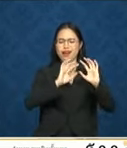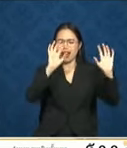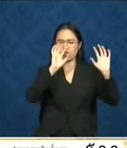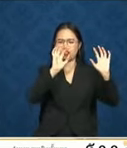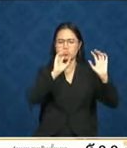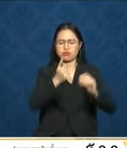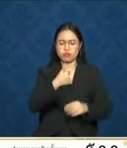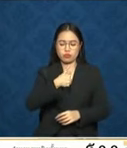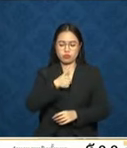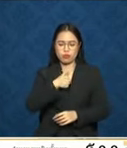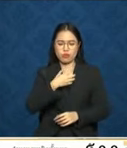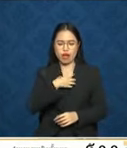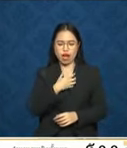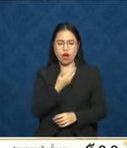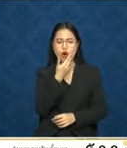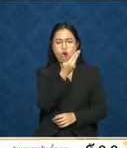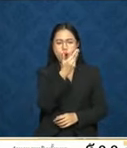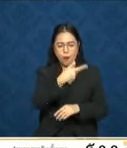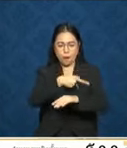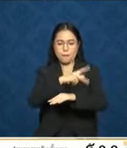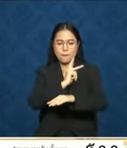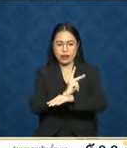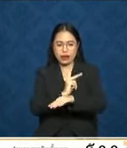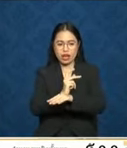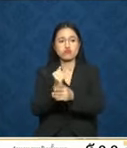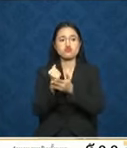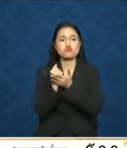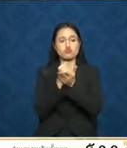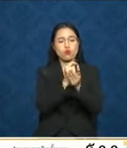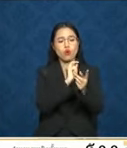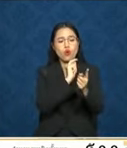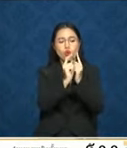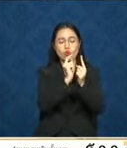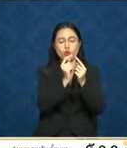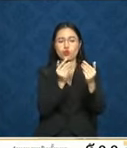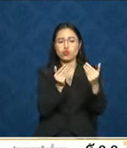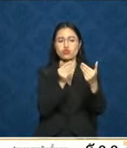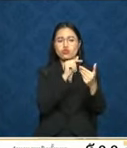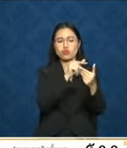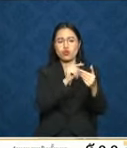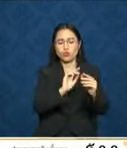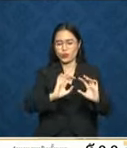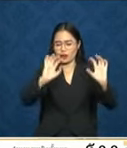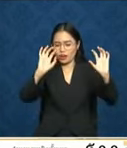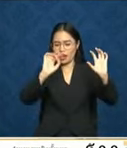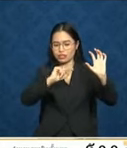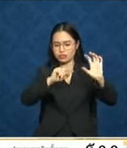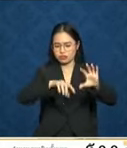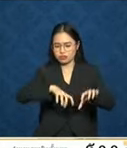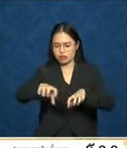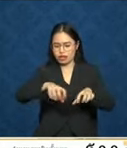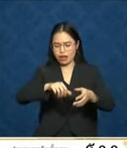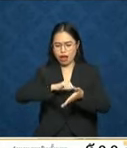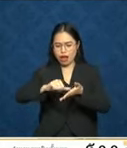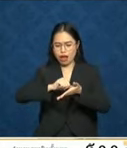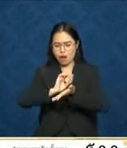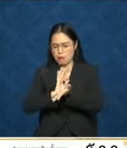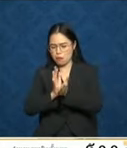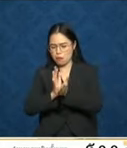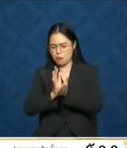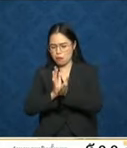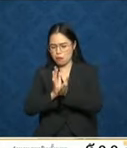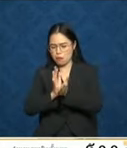ขอให้ท่านประธานได้โปรดดำเนินการประสานงานไปยังหน่วยงานที่เกี่ยวข้องให้ดำเนินการแก้ไขปรับปรุงเรื่องนี้อย่างโดย